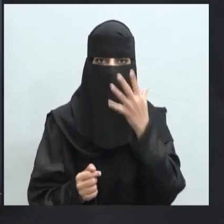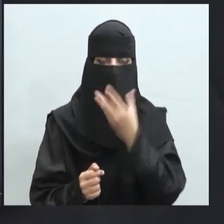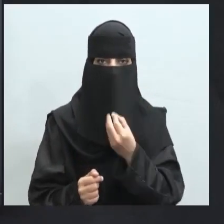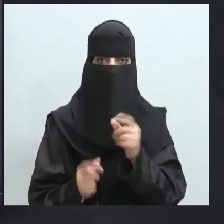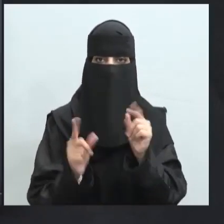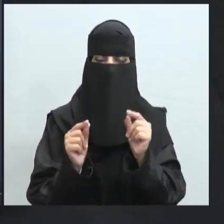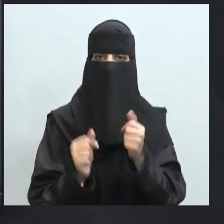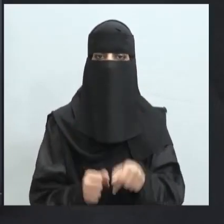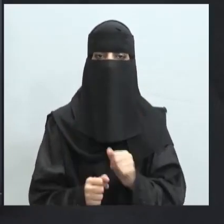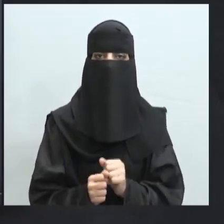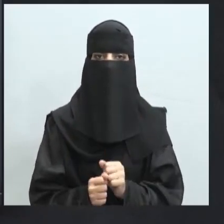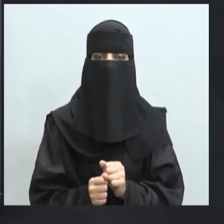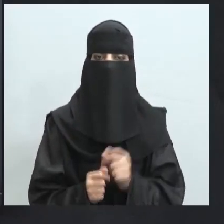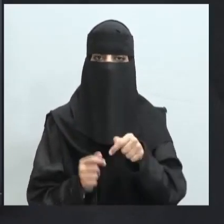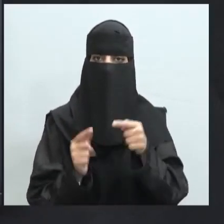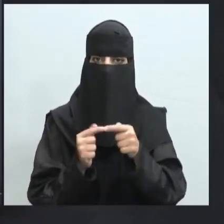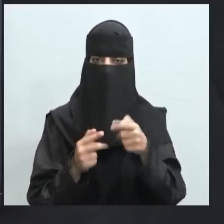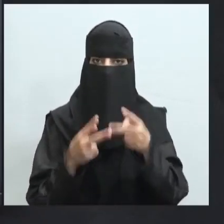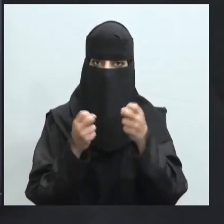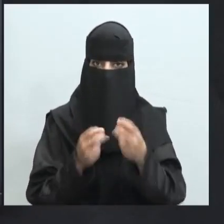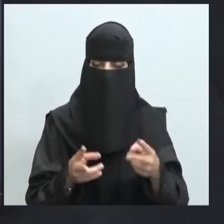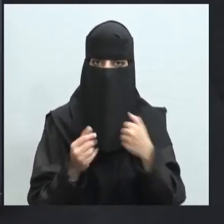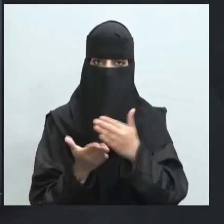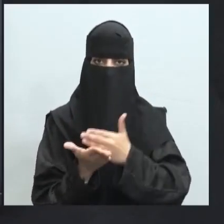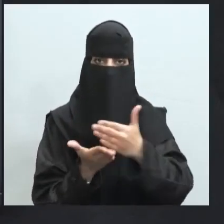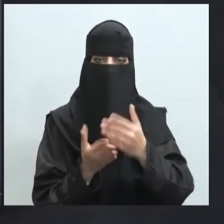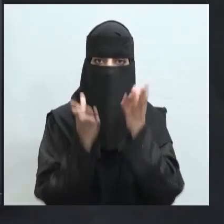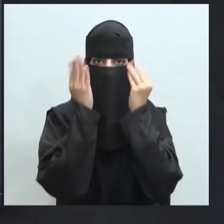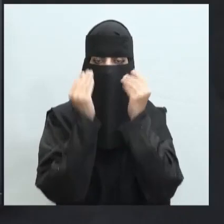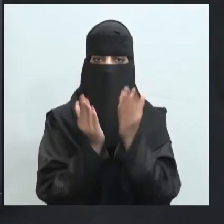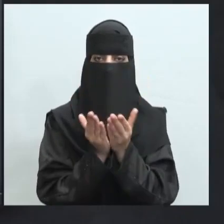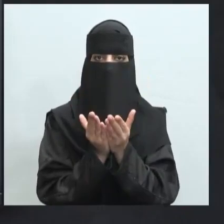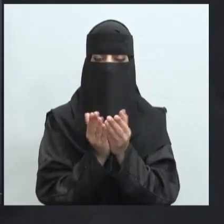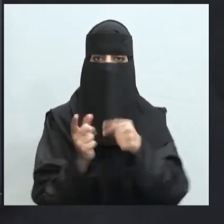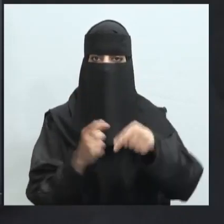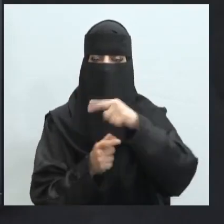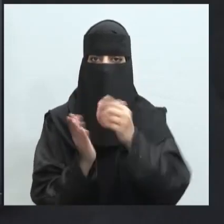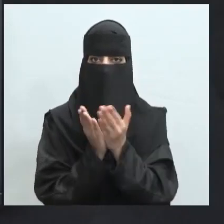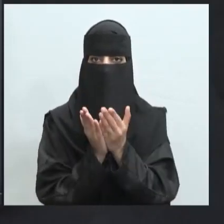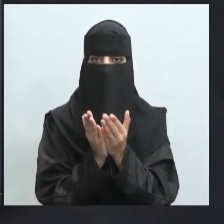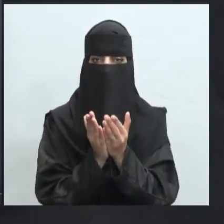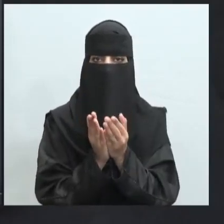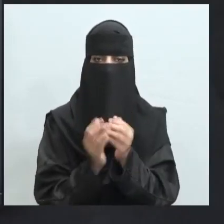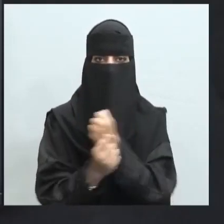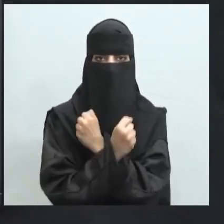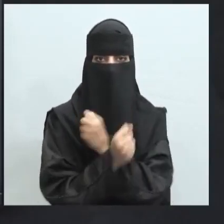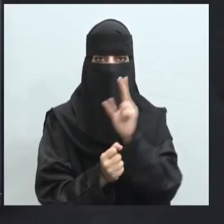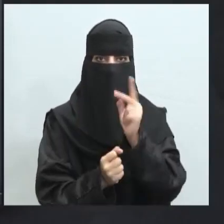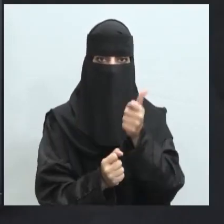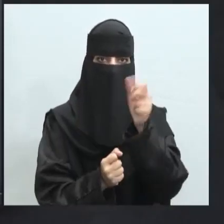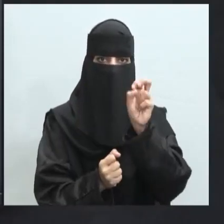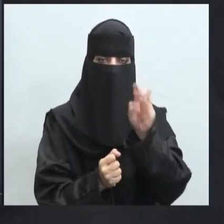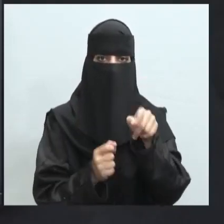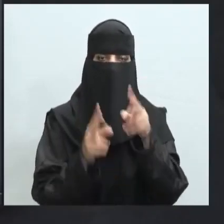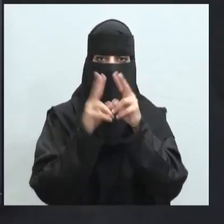الجميل والرائع والذي ننطلق لنستكمل ما تعرفنا عليه حول درسنا في الطاقه وهو